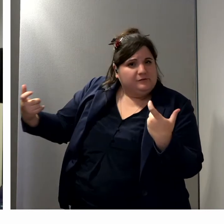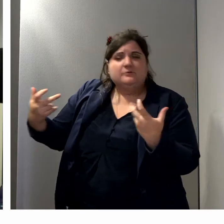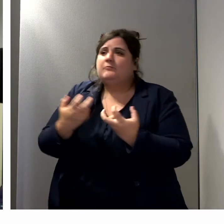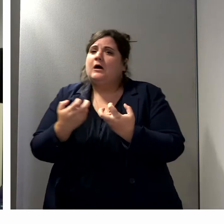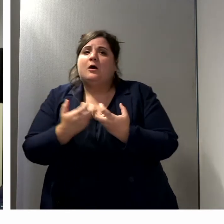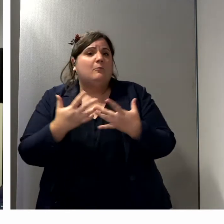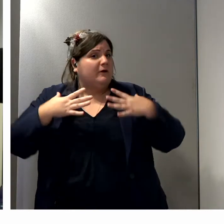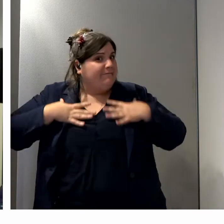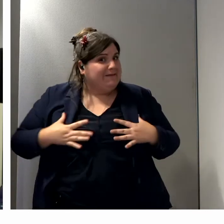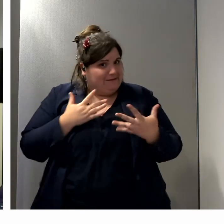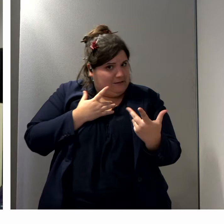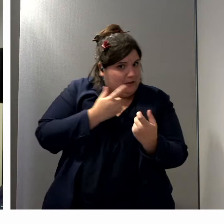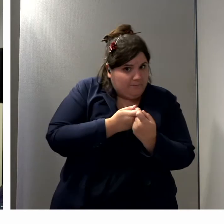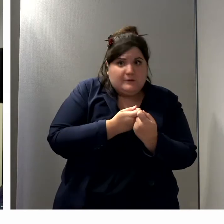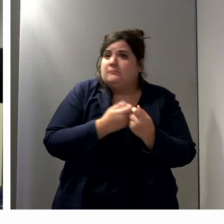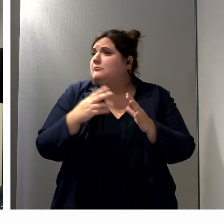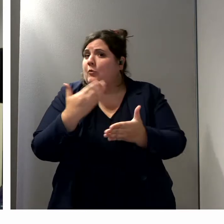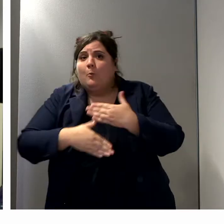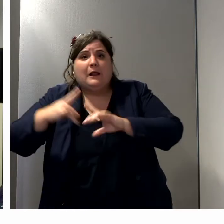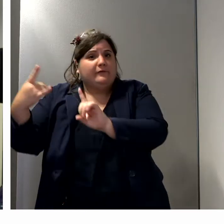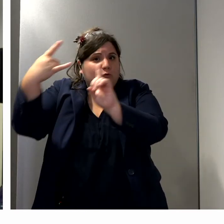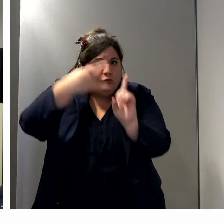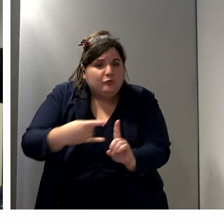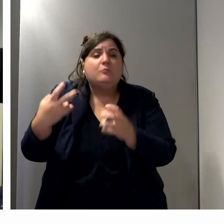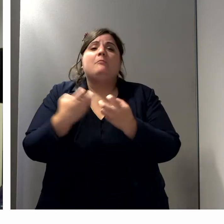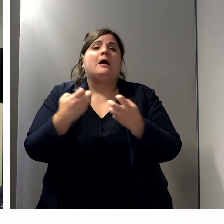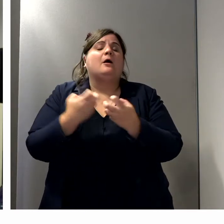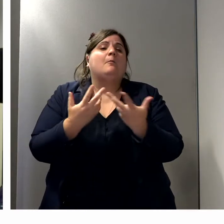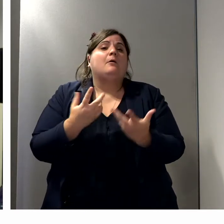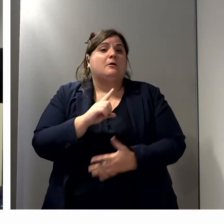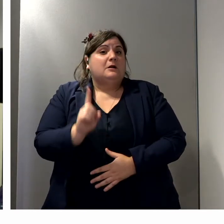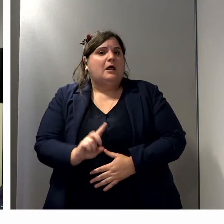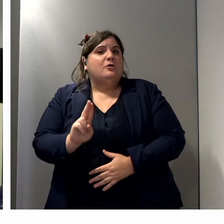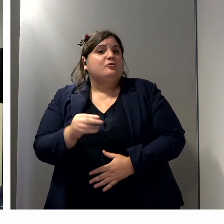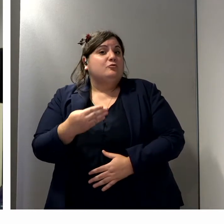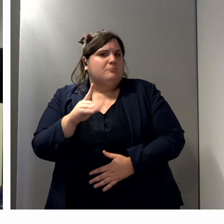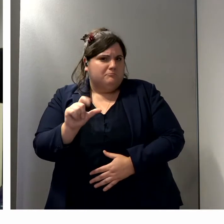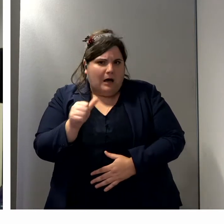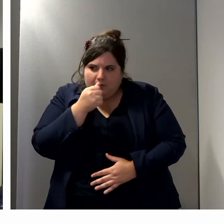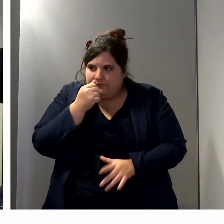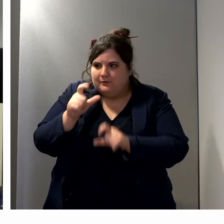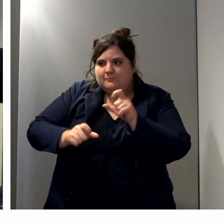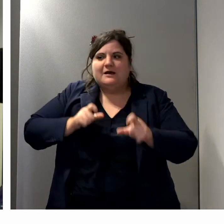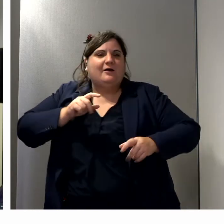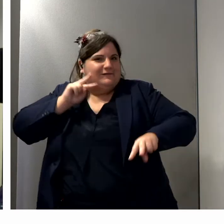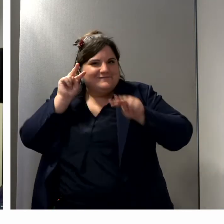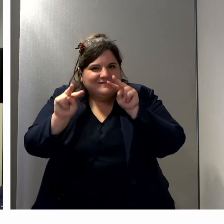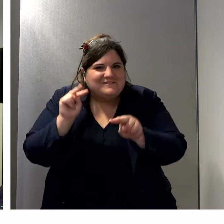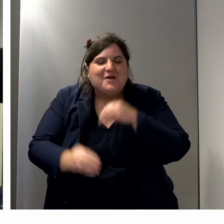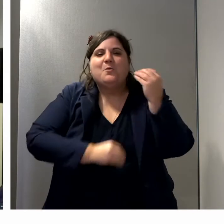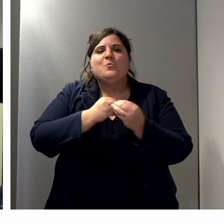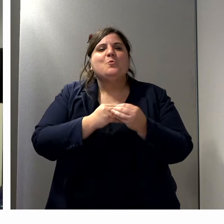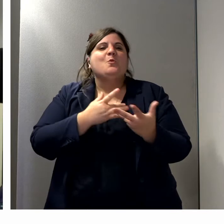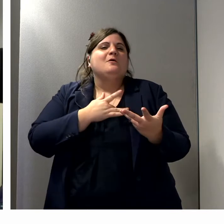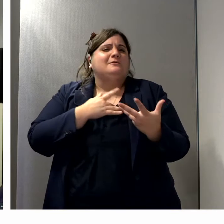activités physiques adaptées par Zoom. On peut citer la Zumba, qui a un grand succès, la cardio box,